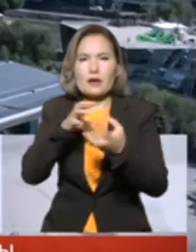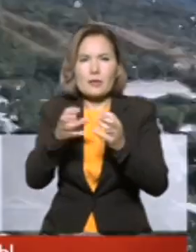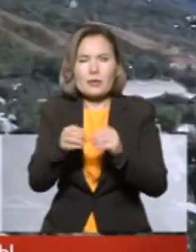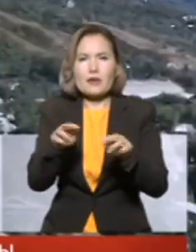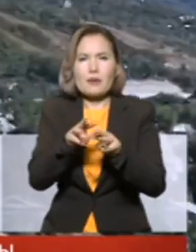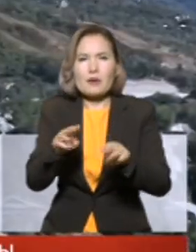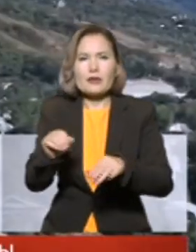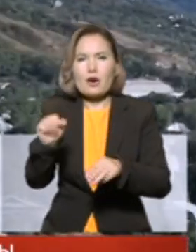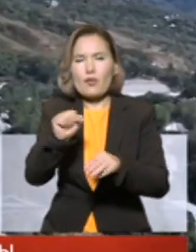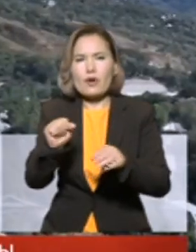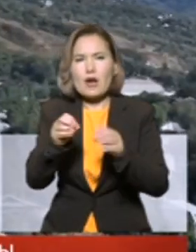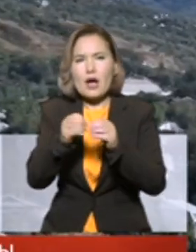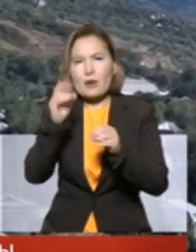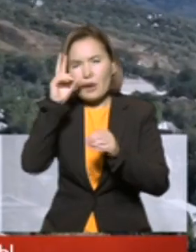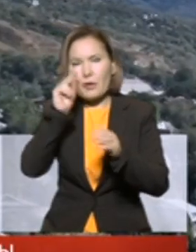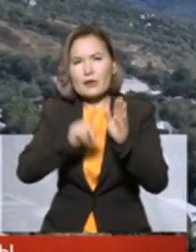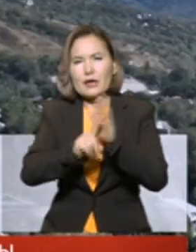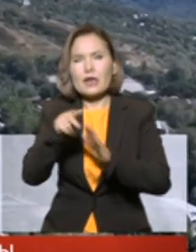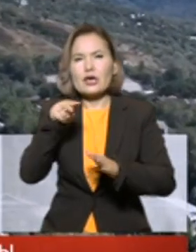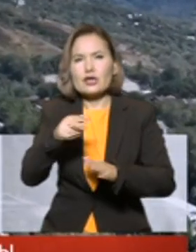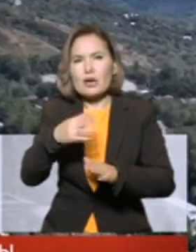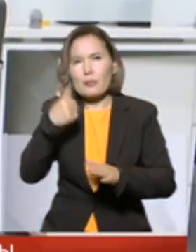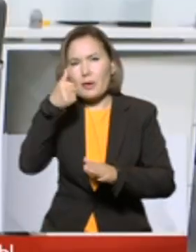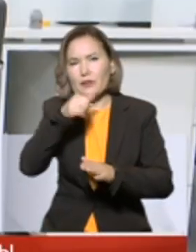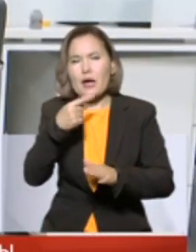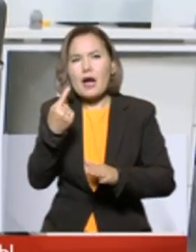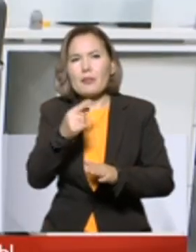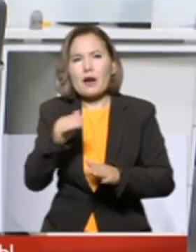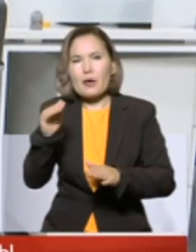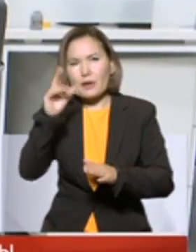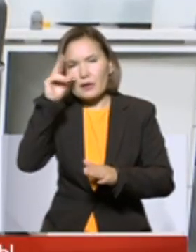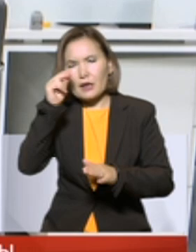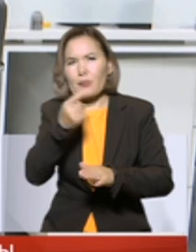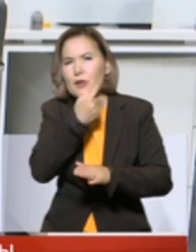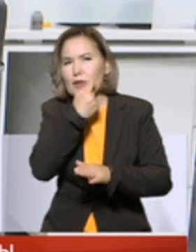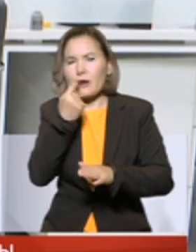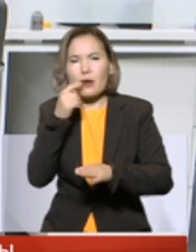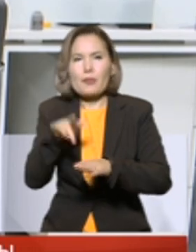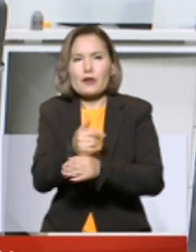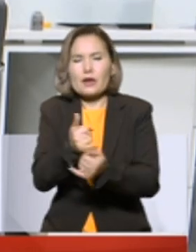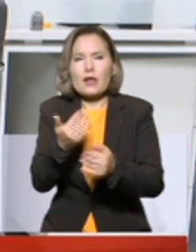Министрлік 10 тамыздан бастап 2025 жылдың 1 ақпанына дейін стоматология